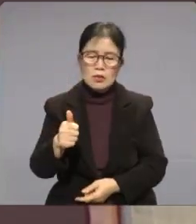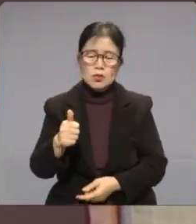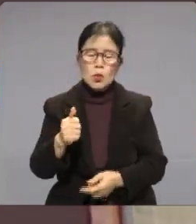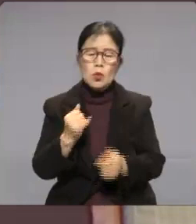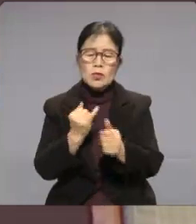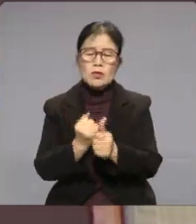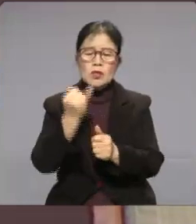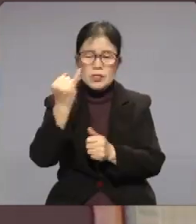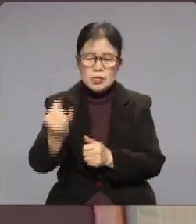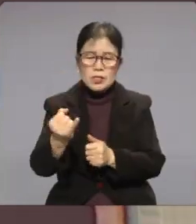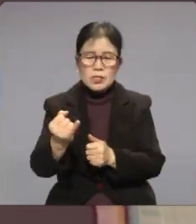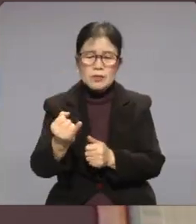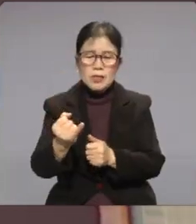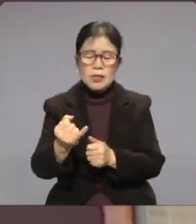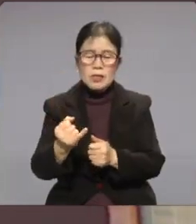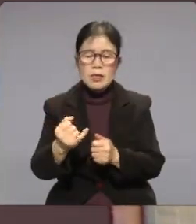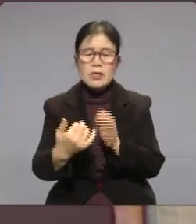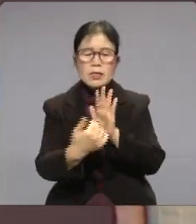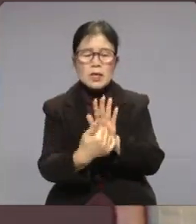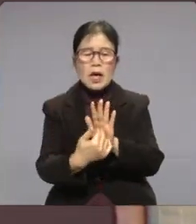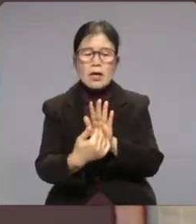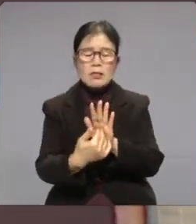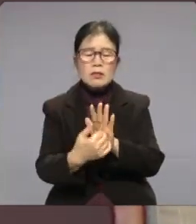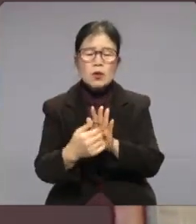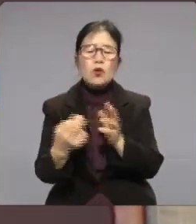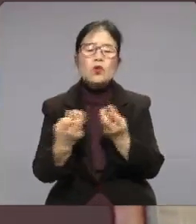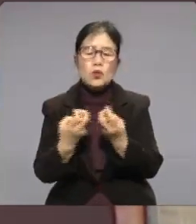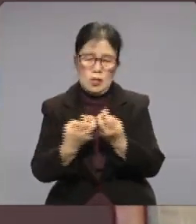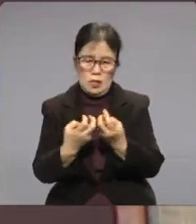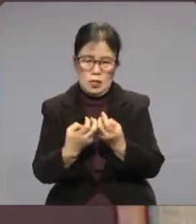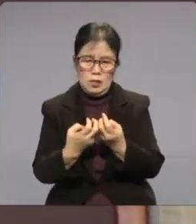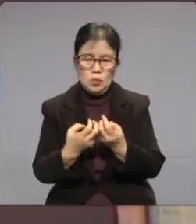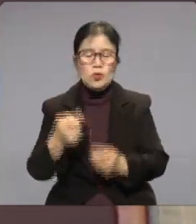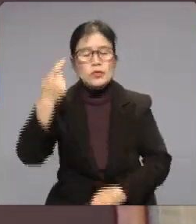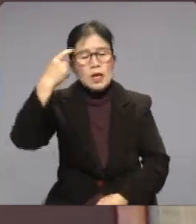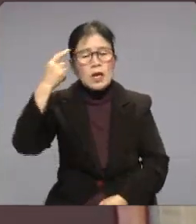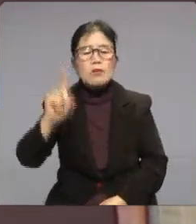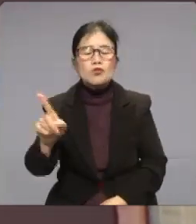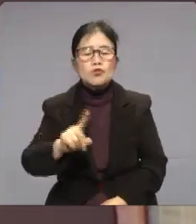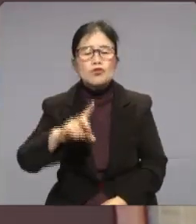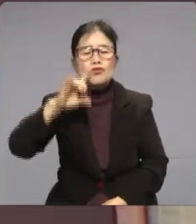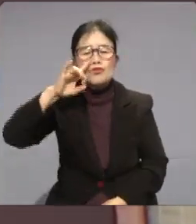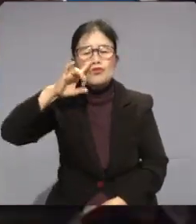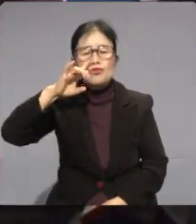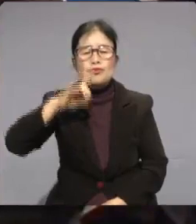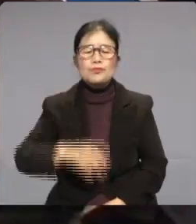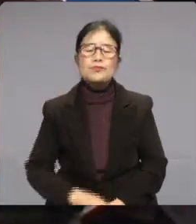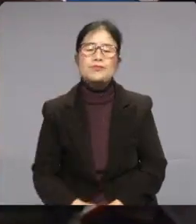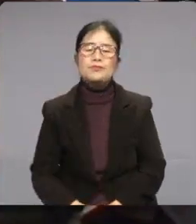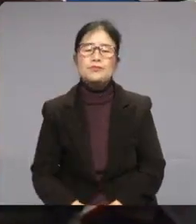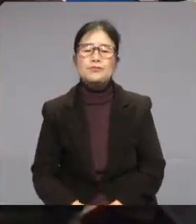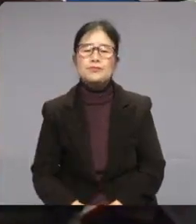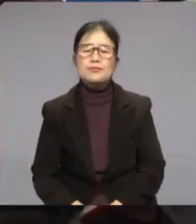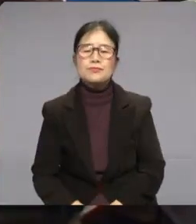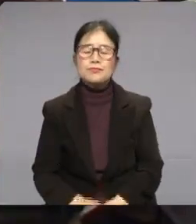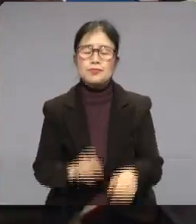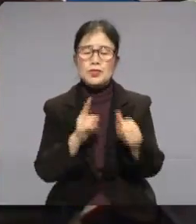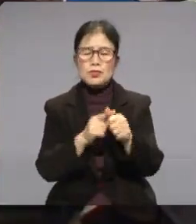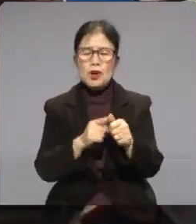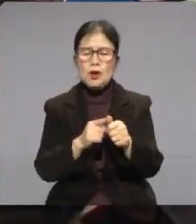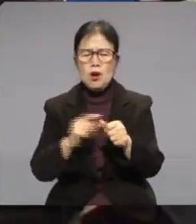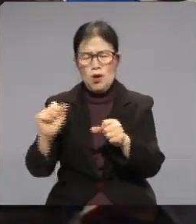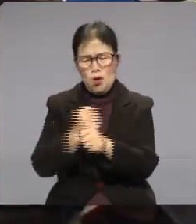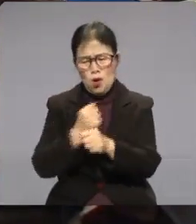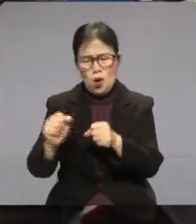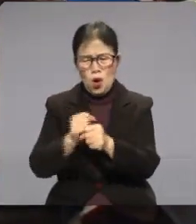김건희 여사님의 대응은 어떻게 해야 되는지 어떻게 좀 생각하시는지 궁금합니다. 한 위원장은 저열한